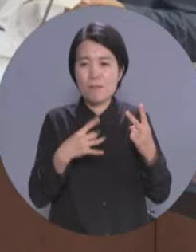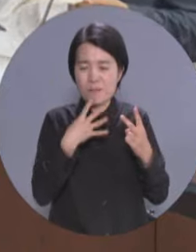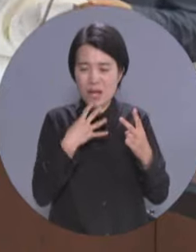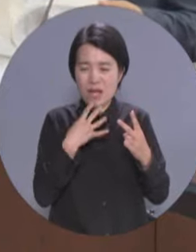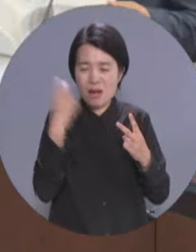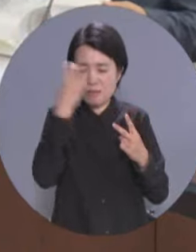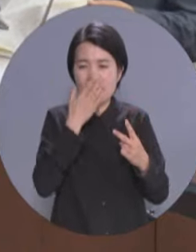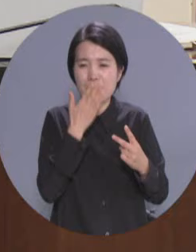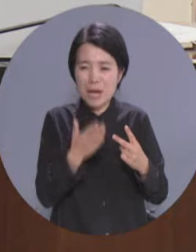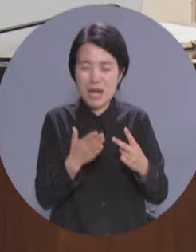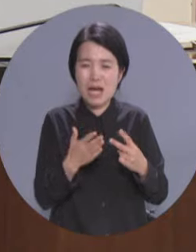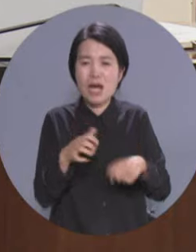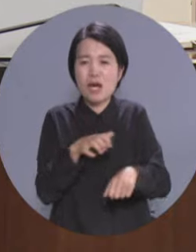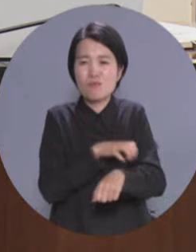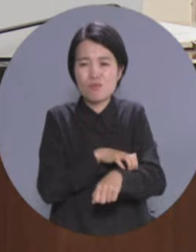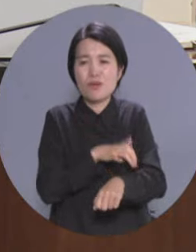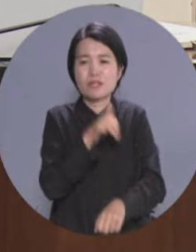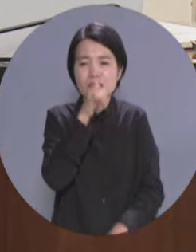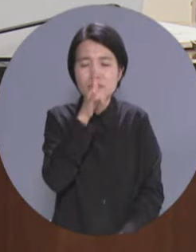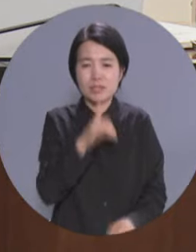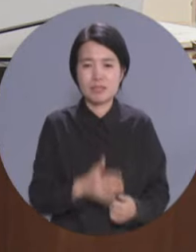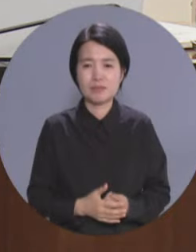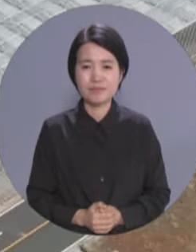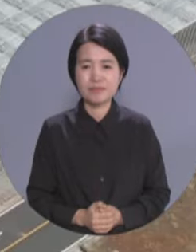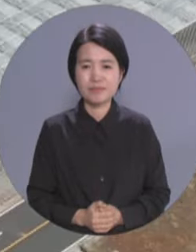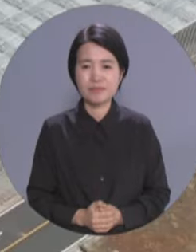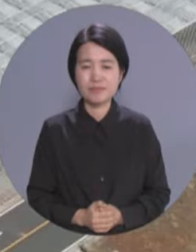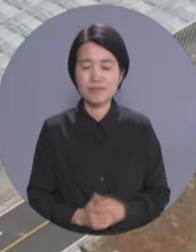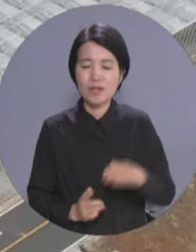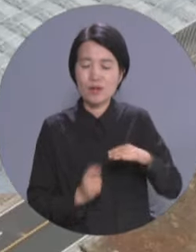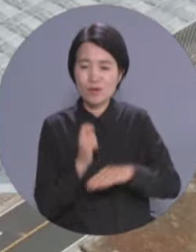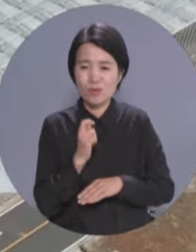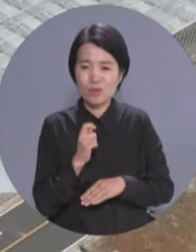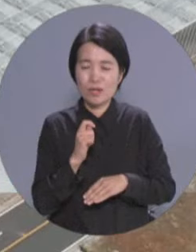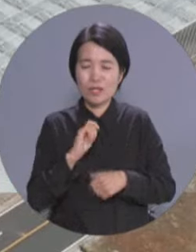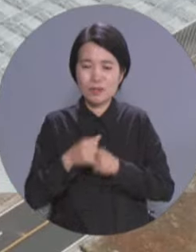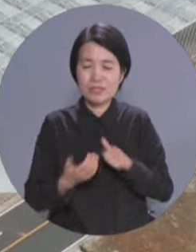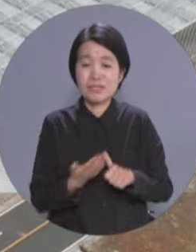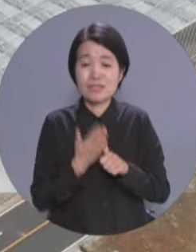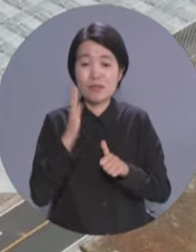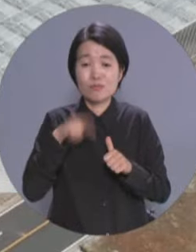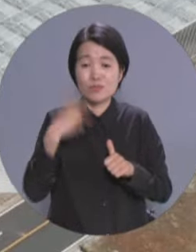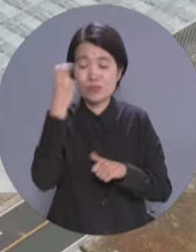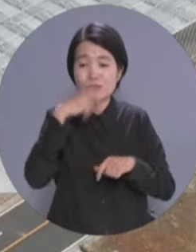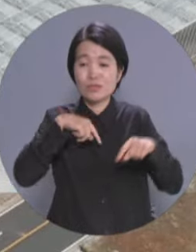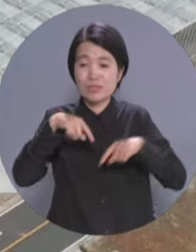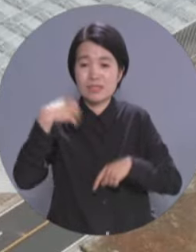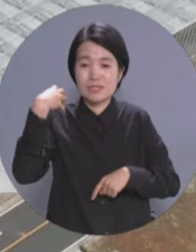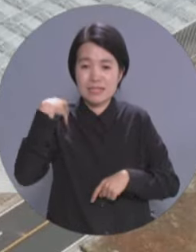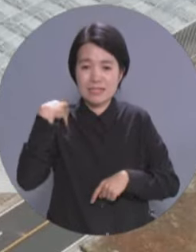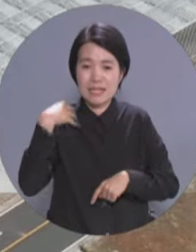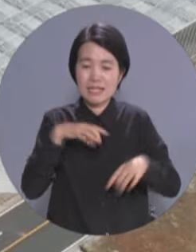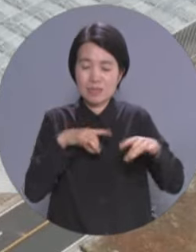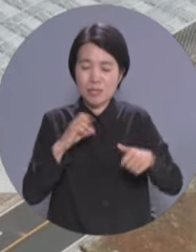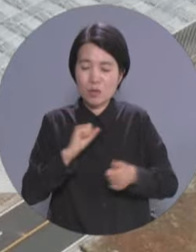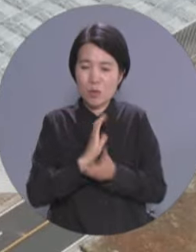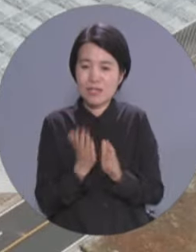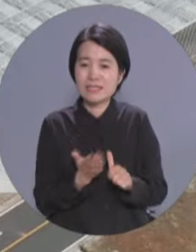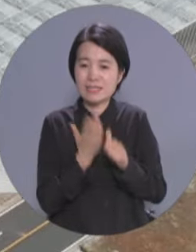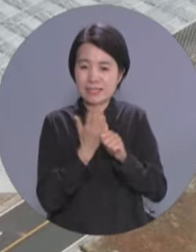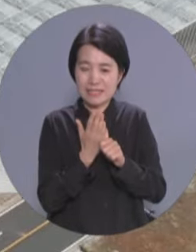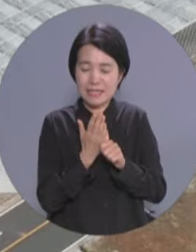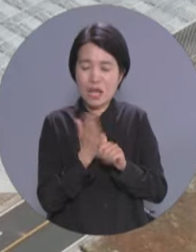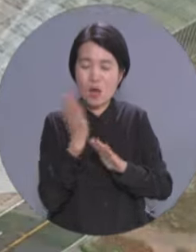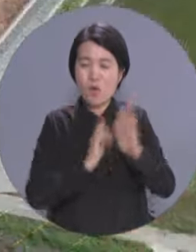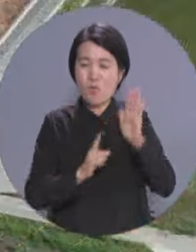검진이 가능해 불편함을 겪어왔습니다 고흥군이 농림축산식품부가 주관하는 스마트 원예단지 기반 조선